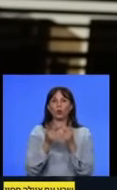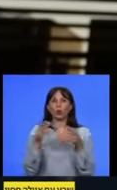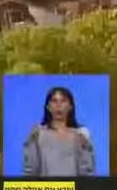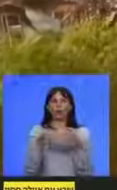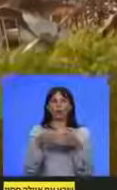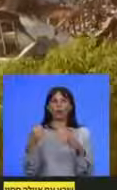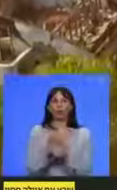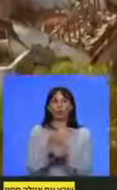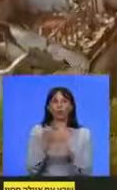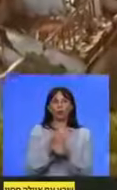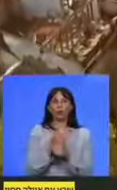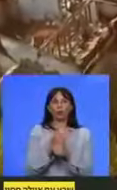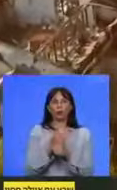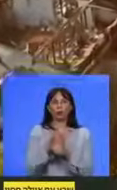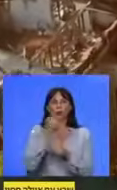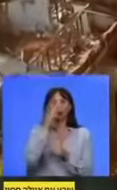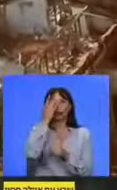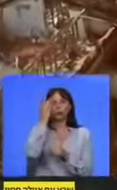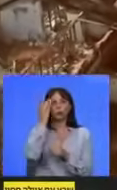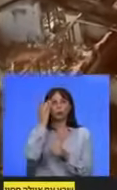פעילות.